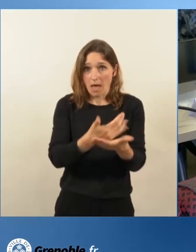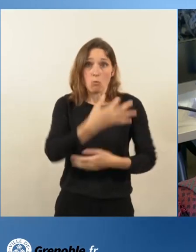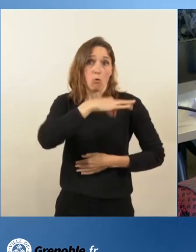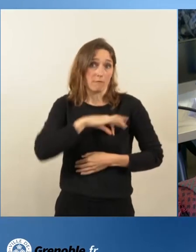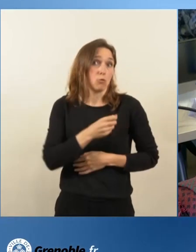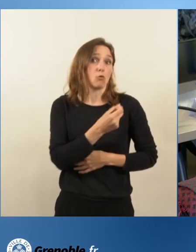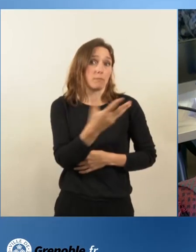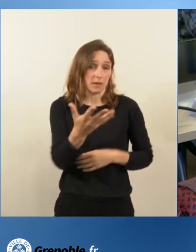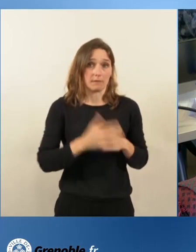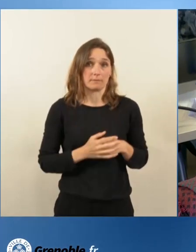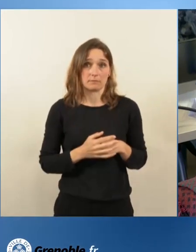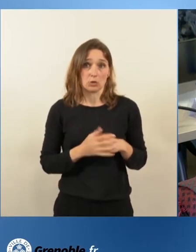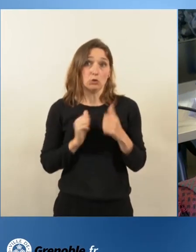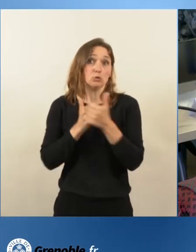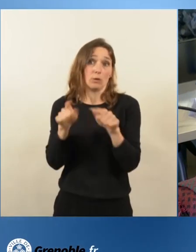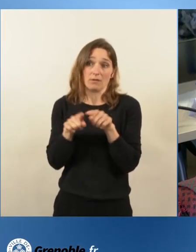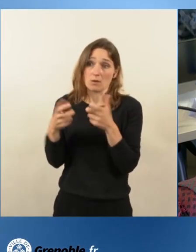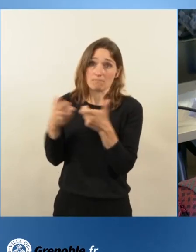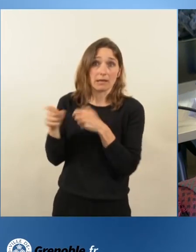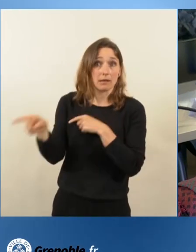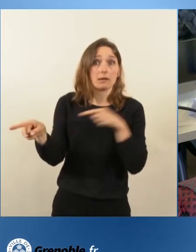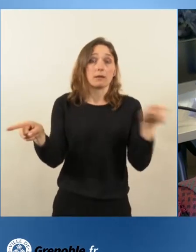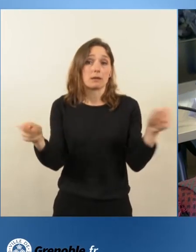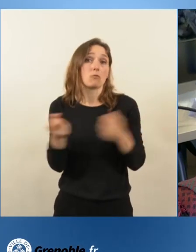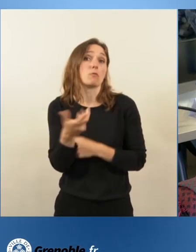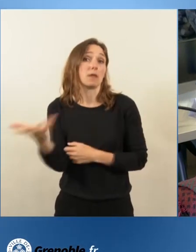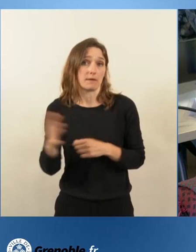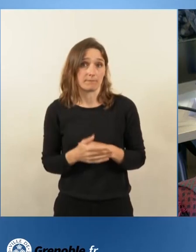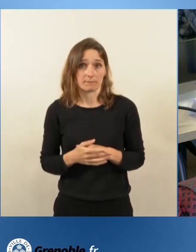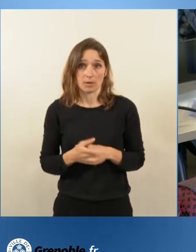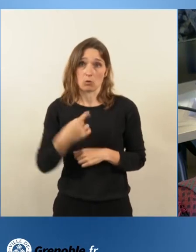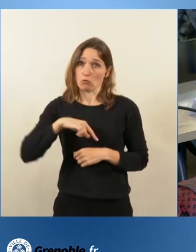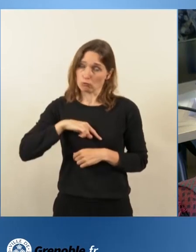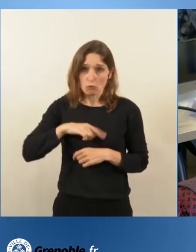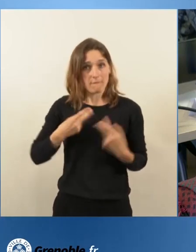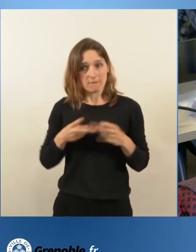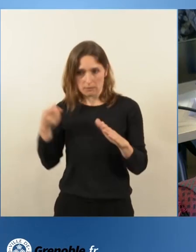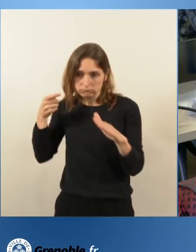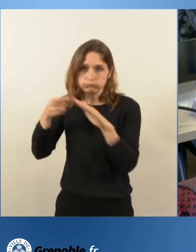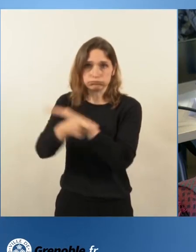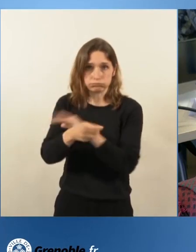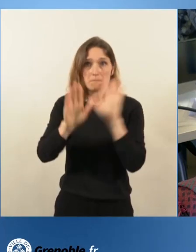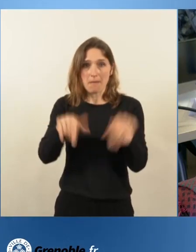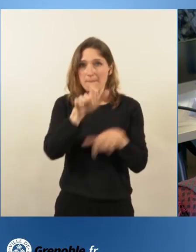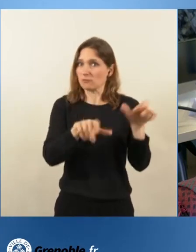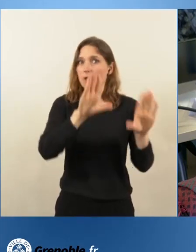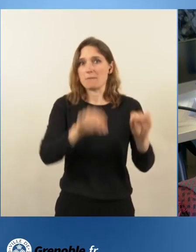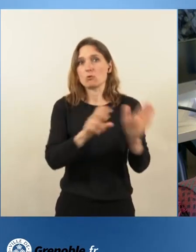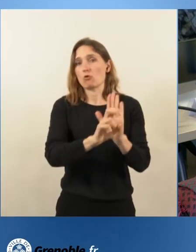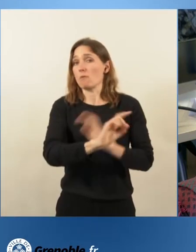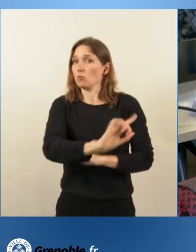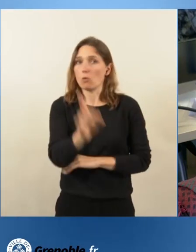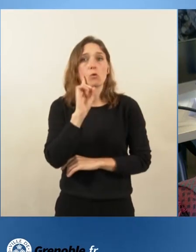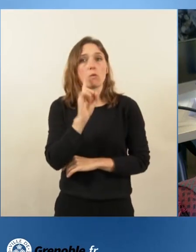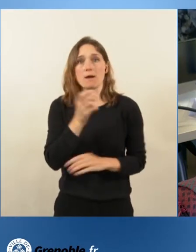regard du coût de la ville nous suivons aussi les activités des non-grenauds parce que ça fait partie des missions qui